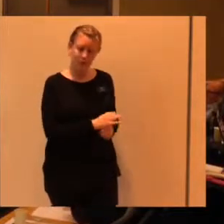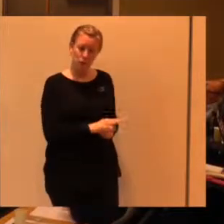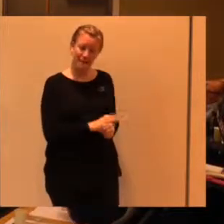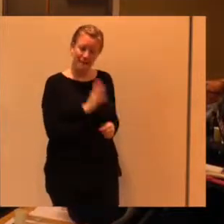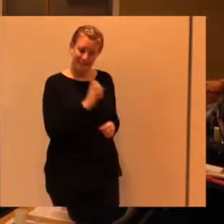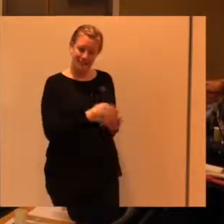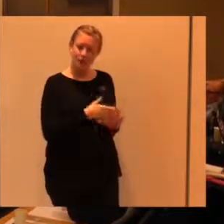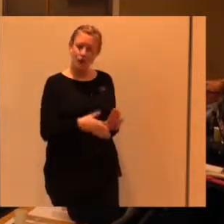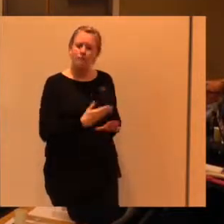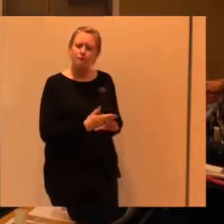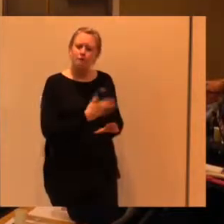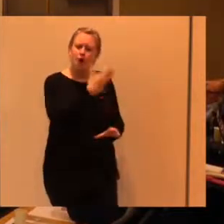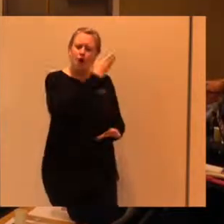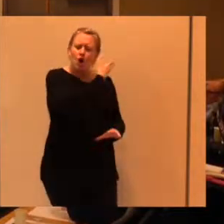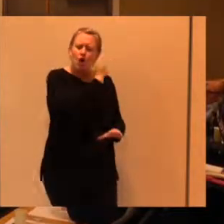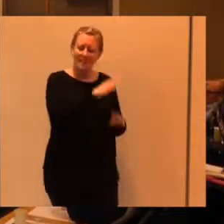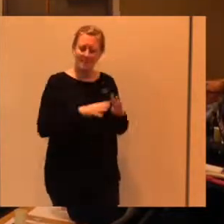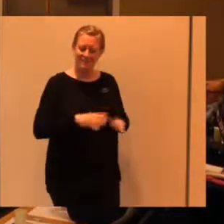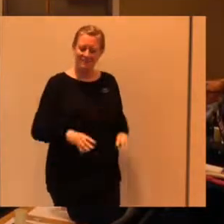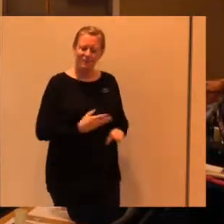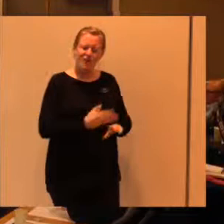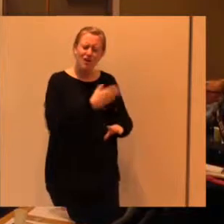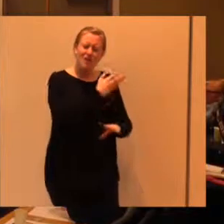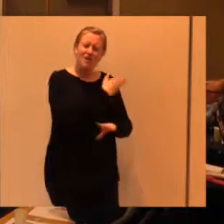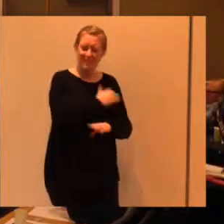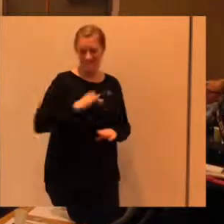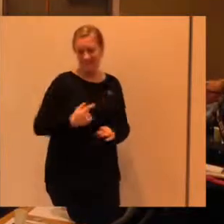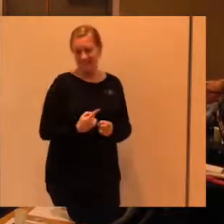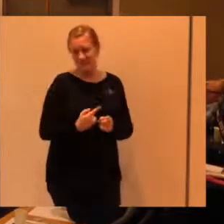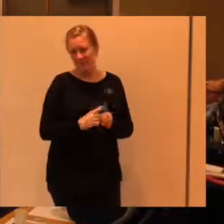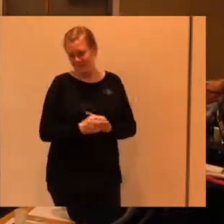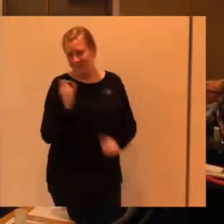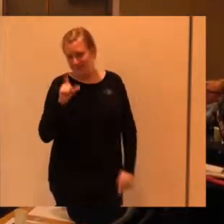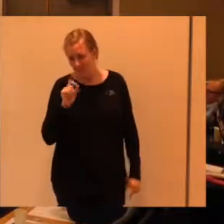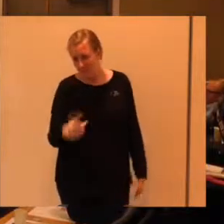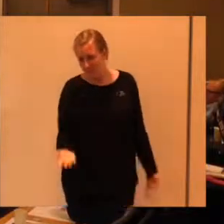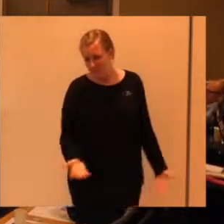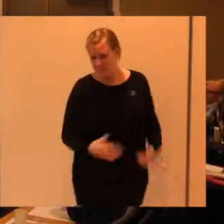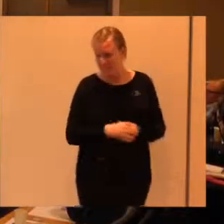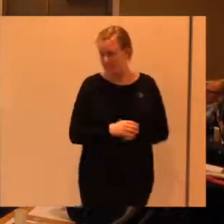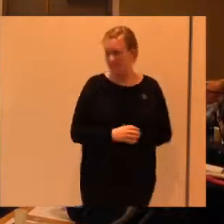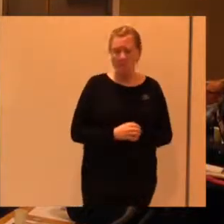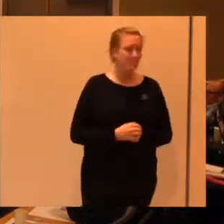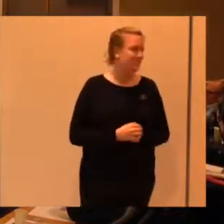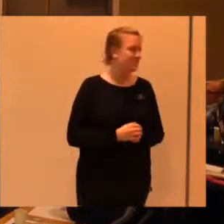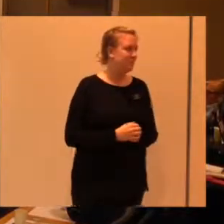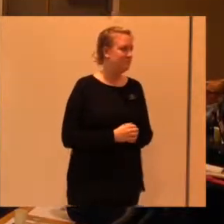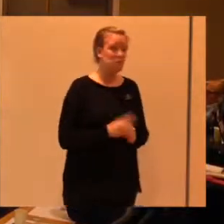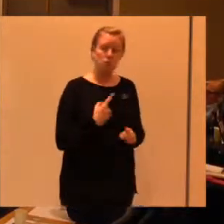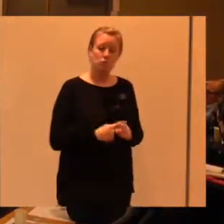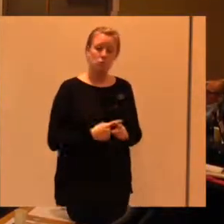internet. Innan tillgängligheten blev digital så har jag hållit på med tillgänglighetsfrågor. Och sen en tid tillbaka så är jag också